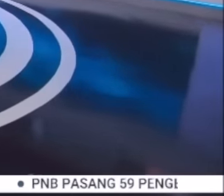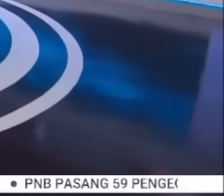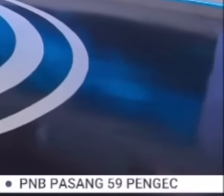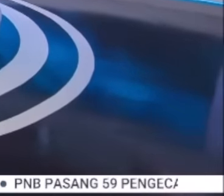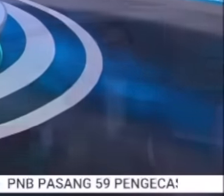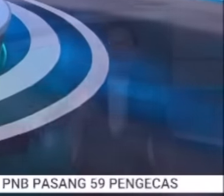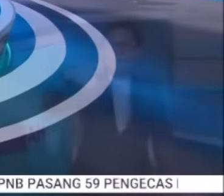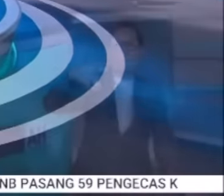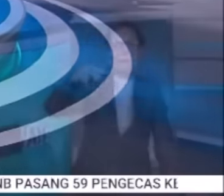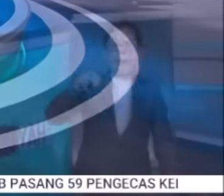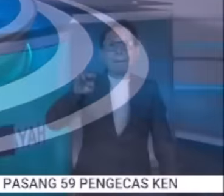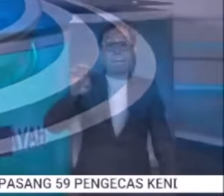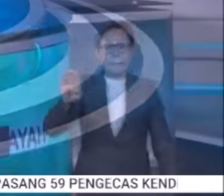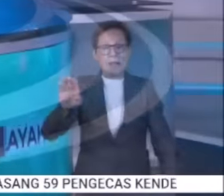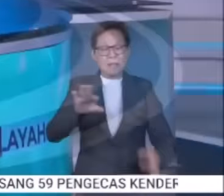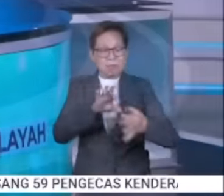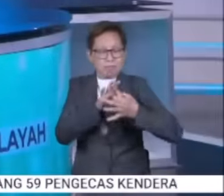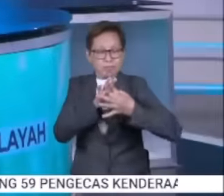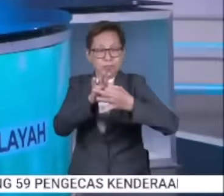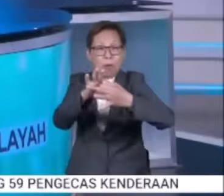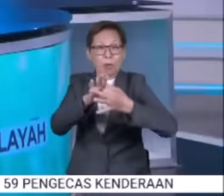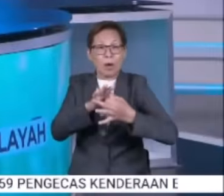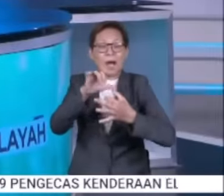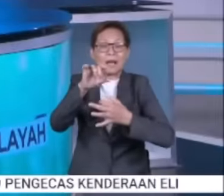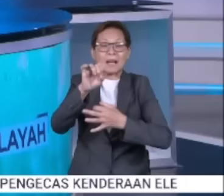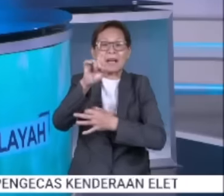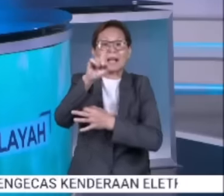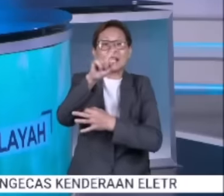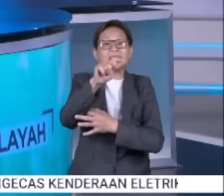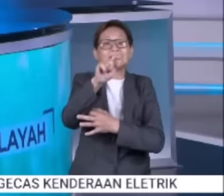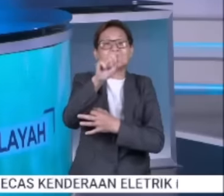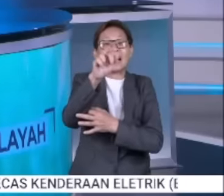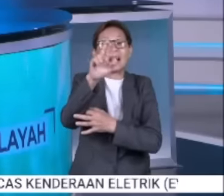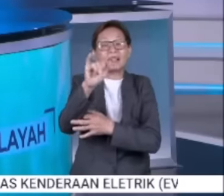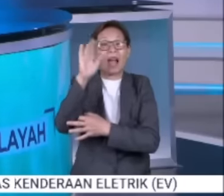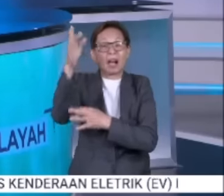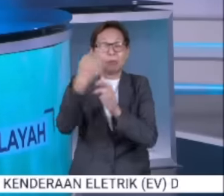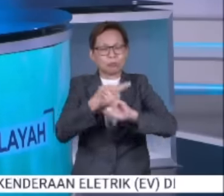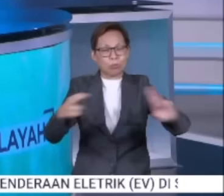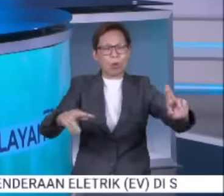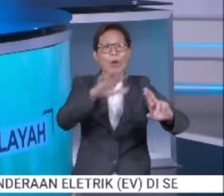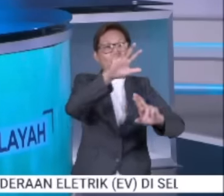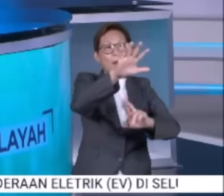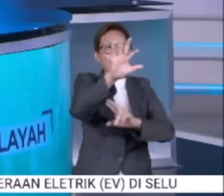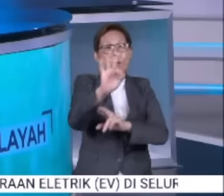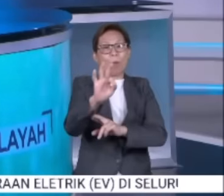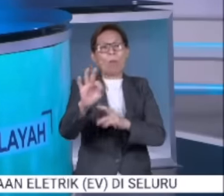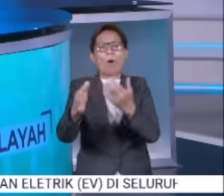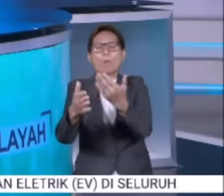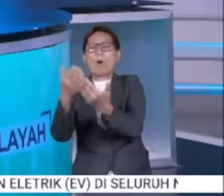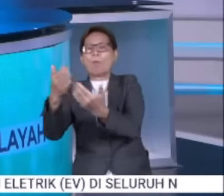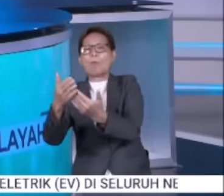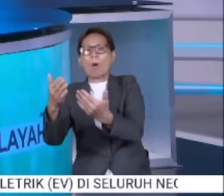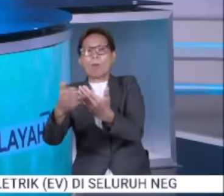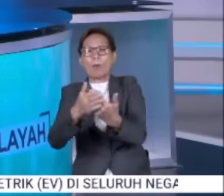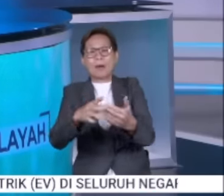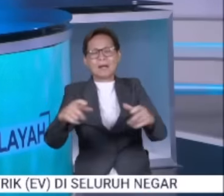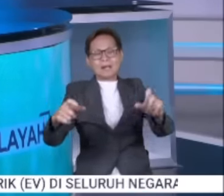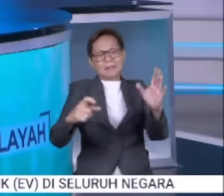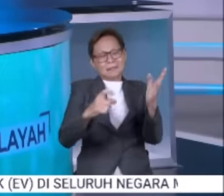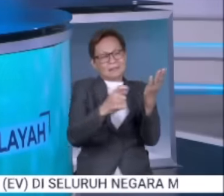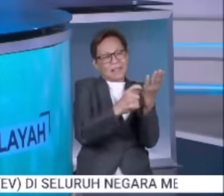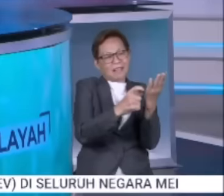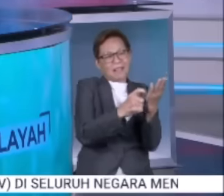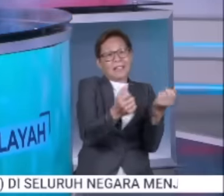Permodalan Nasional Berhad PNB dengan kerjasama Gentari Sdn Bhd Gentari akan menyediakan 59 kemudahan pengecas kenderaan